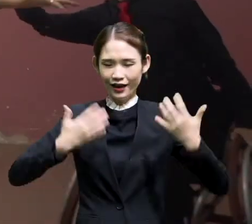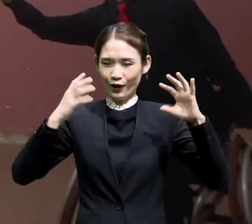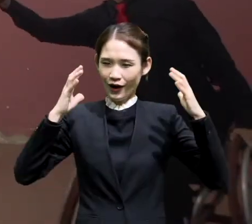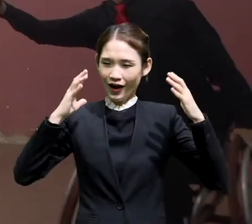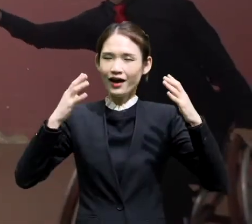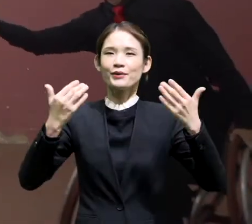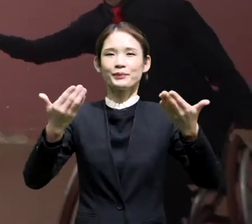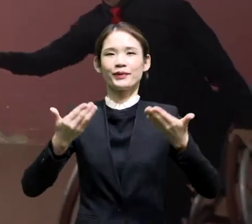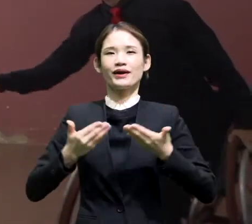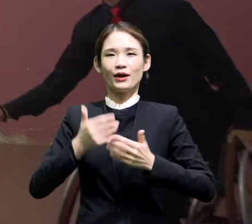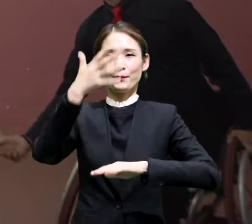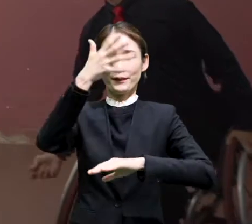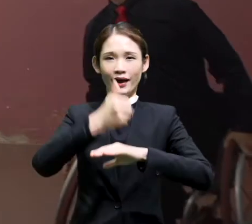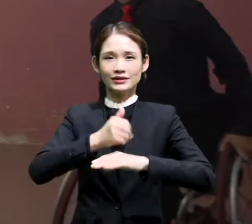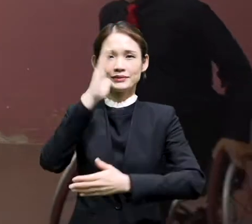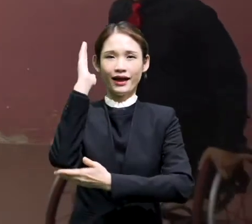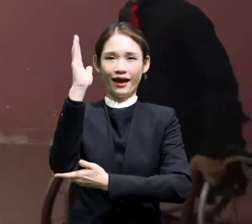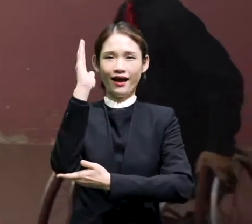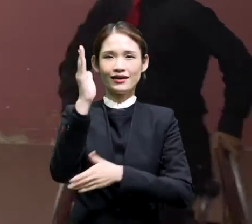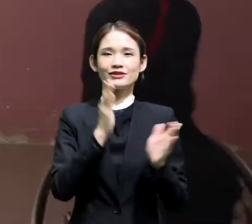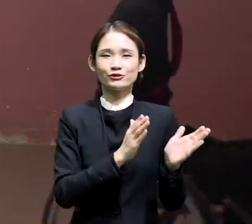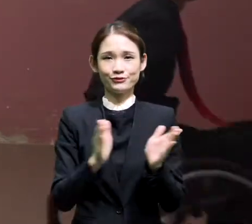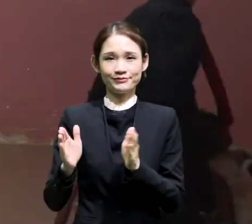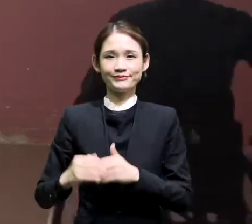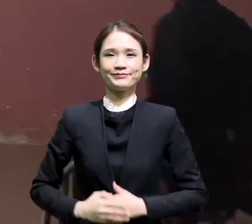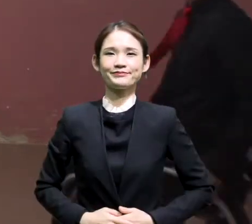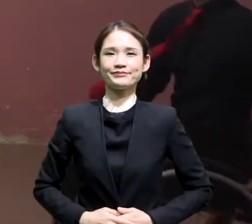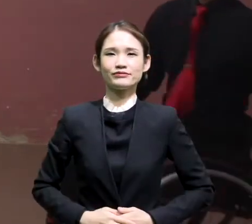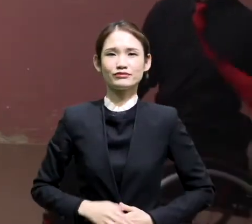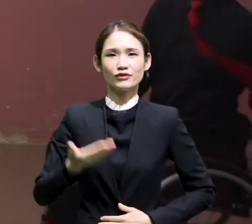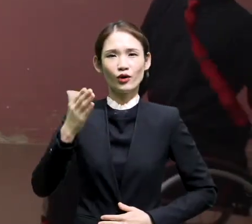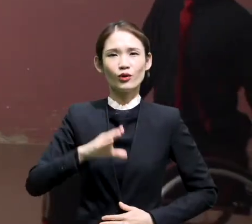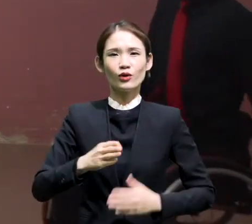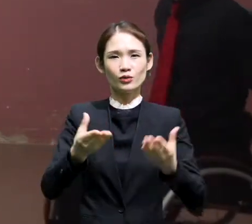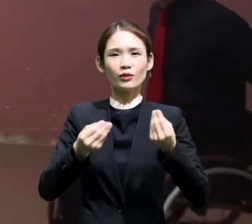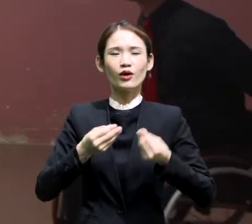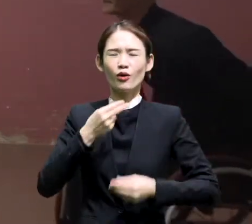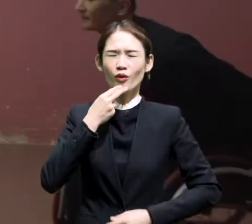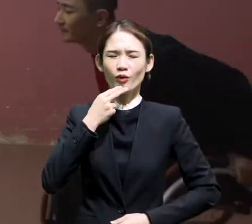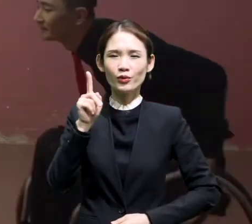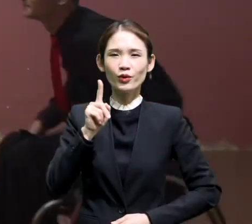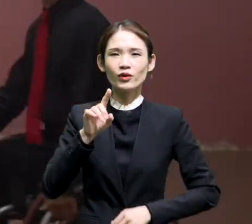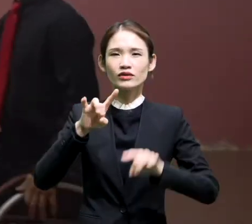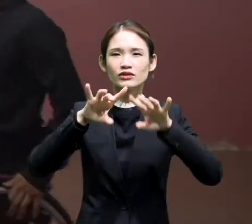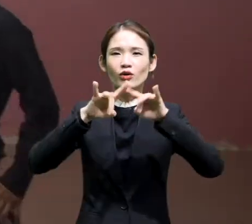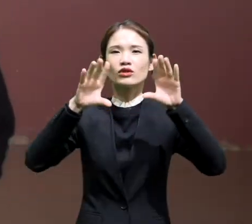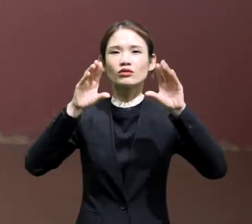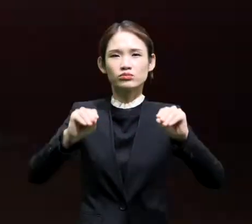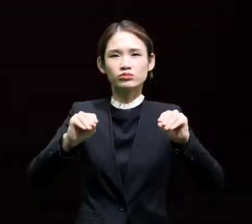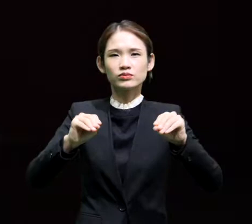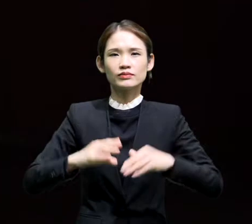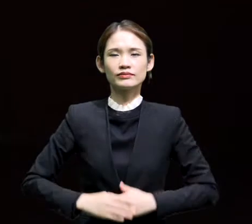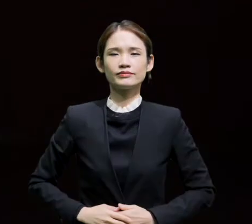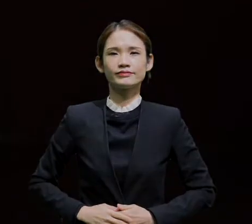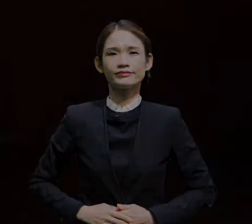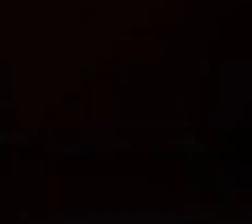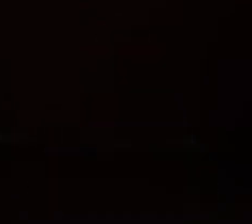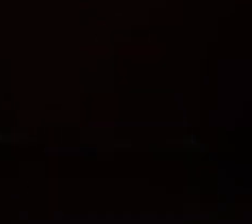따뜻한 환영을 받으며 마지막 강의를 준비합니다. 하지만 초대받지 않은 손님 정전.